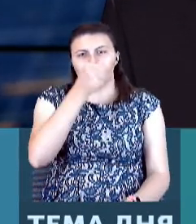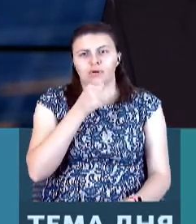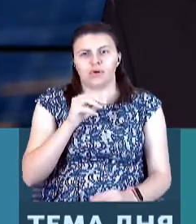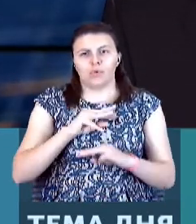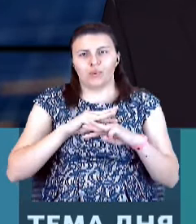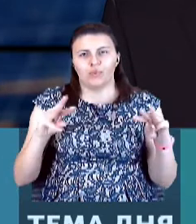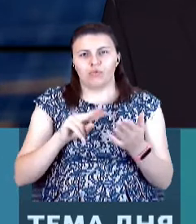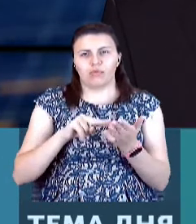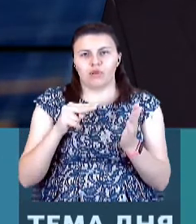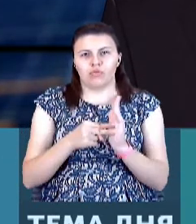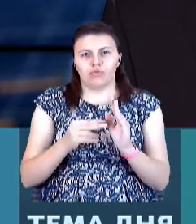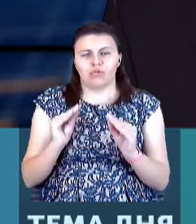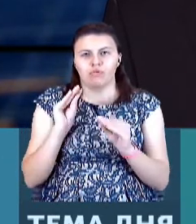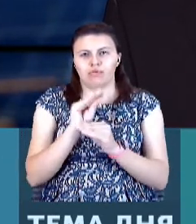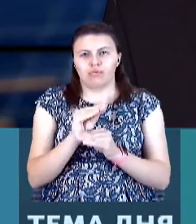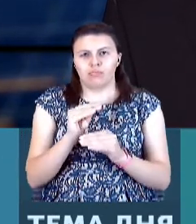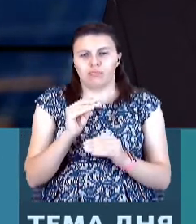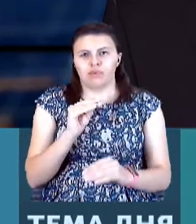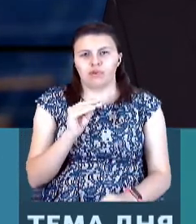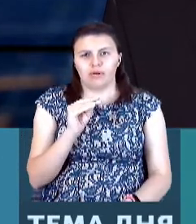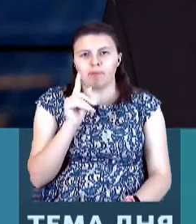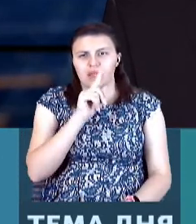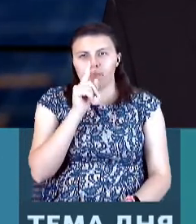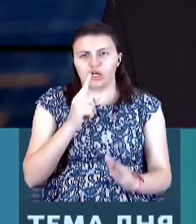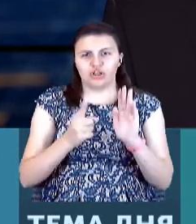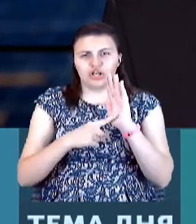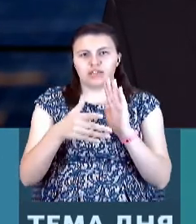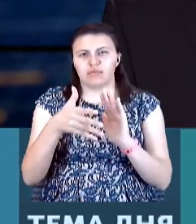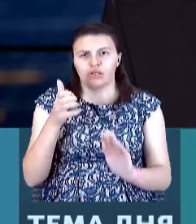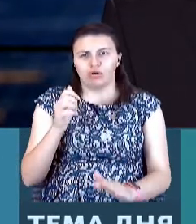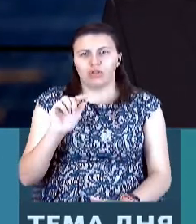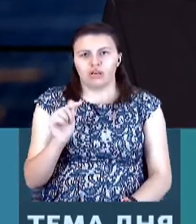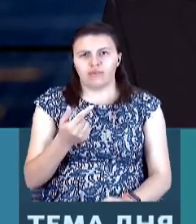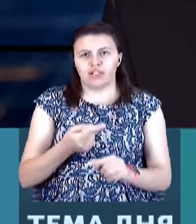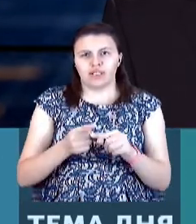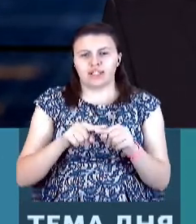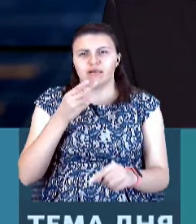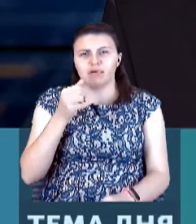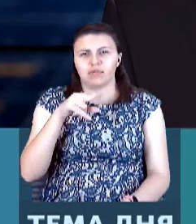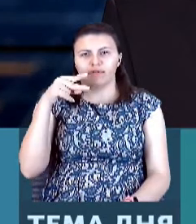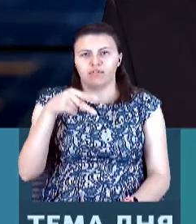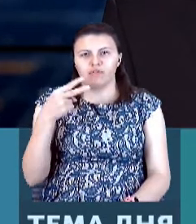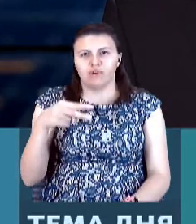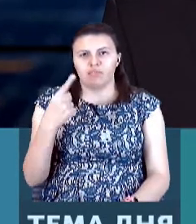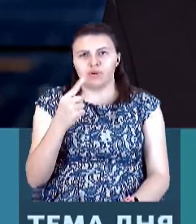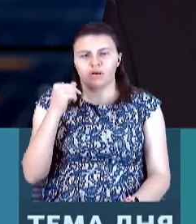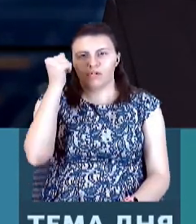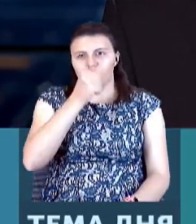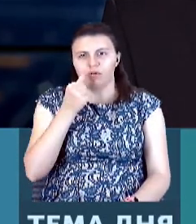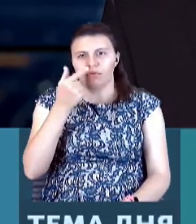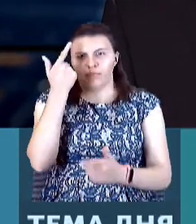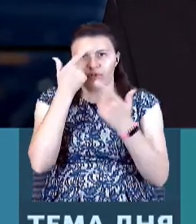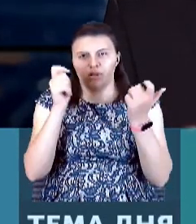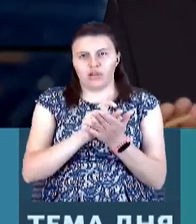підвищити мінімальну зарплату на 1500, вона становитиме 6500 гривень. Це з липня 2021-го, повідомляє Кабмін на